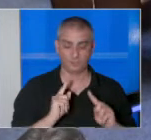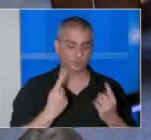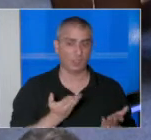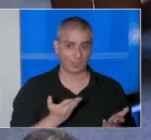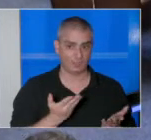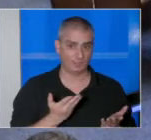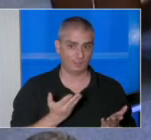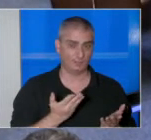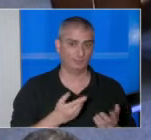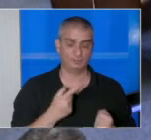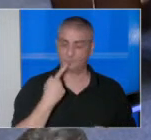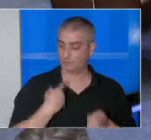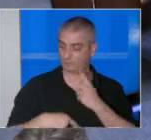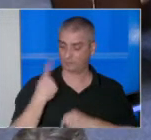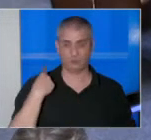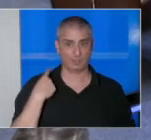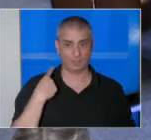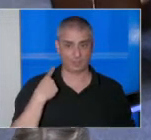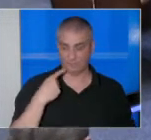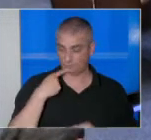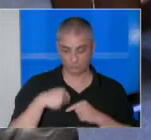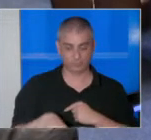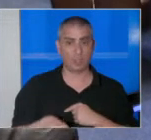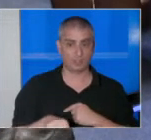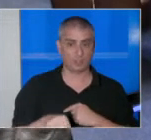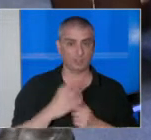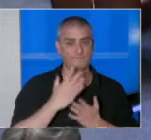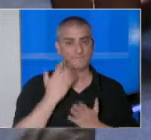הוא שבשנה שעברה, השנה בעצם